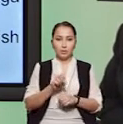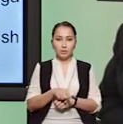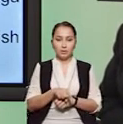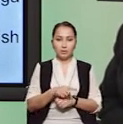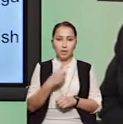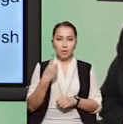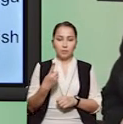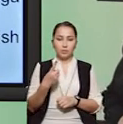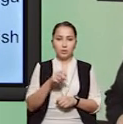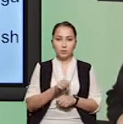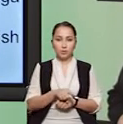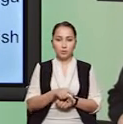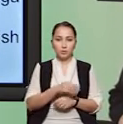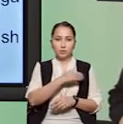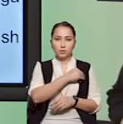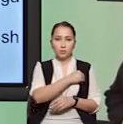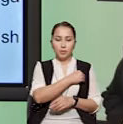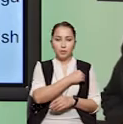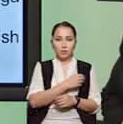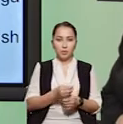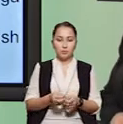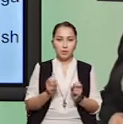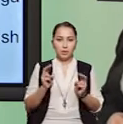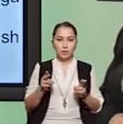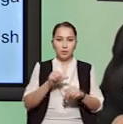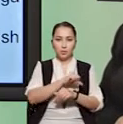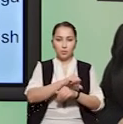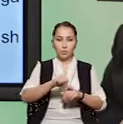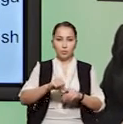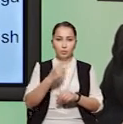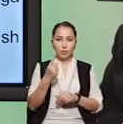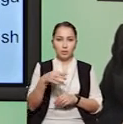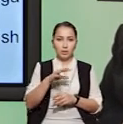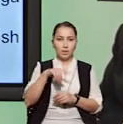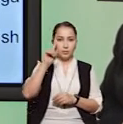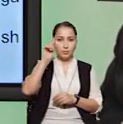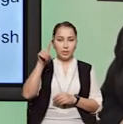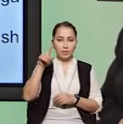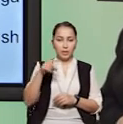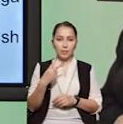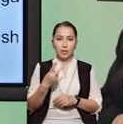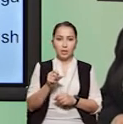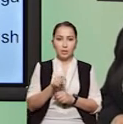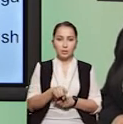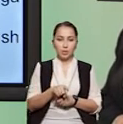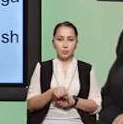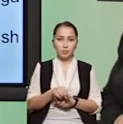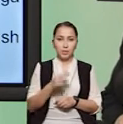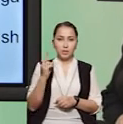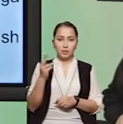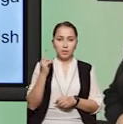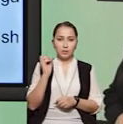Уйге вазифа. Бірінші тапшырық. Температураның қандай өлчөө бірлікларыны біласыз. Икінші